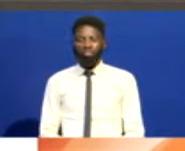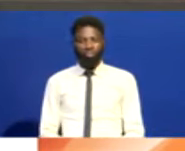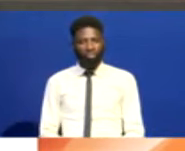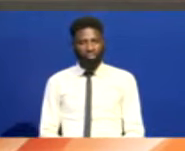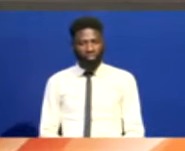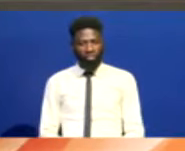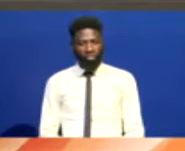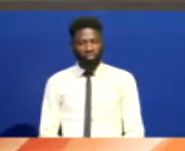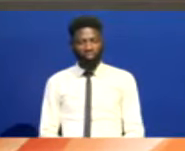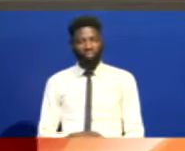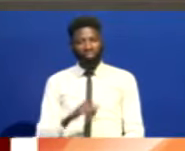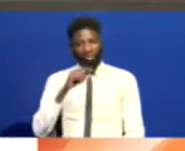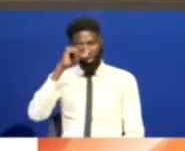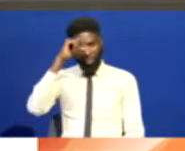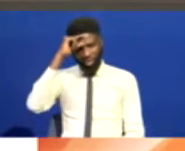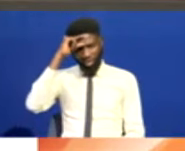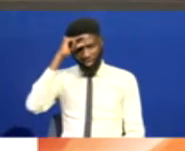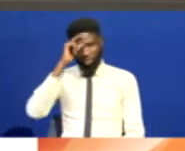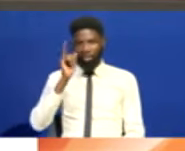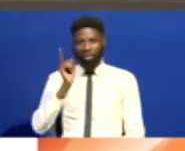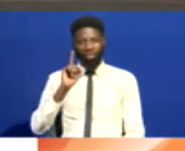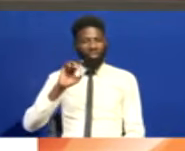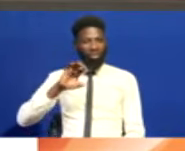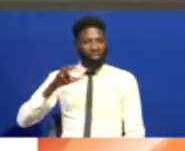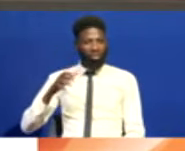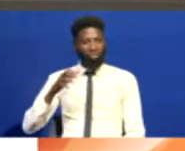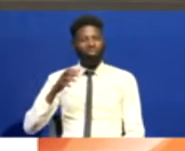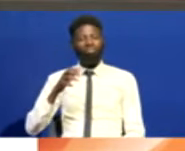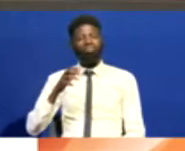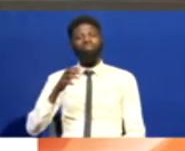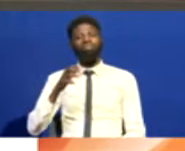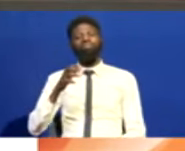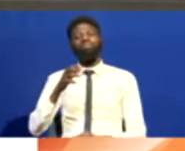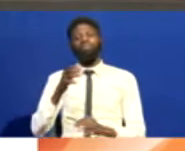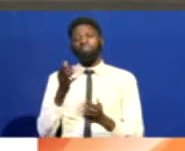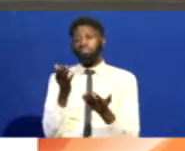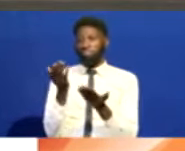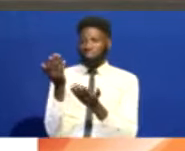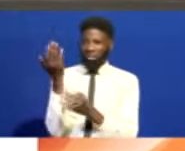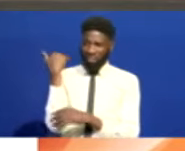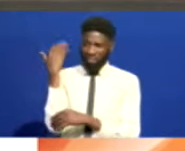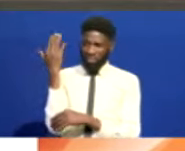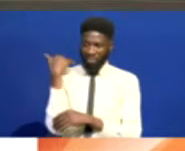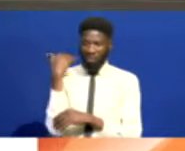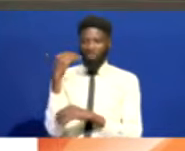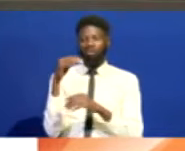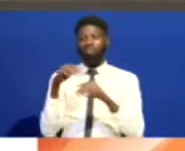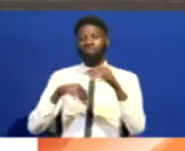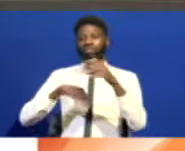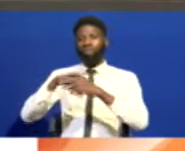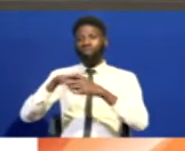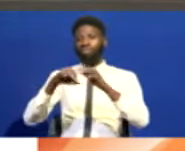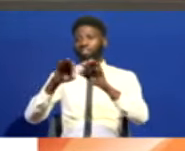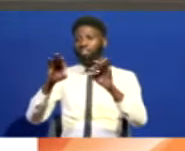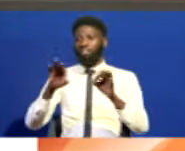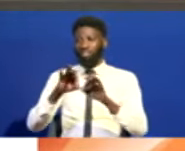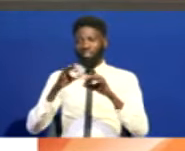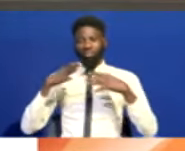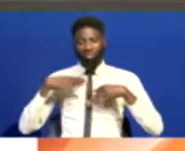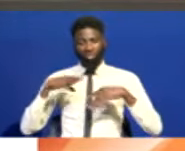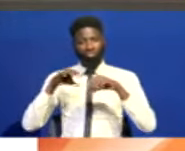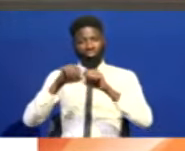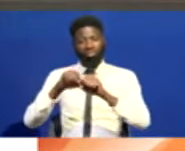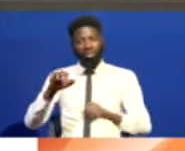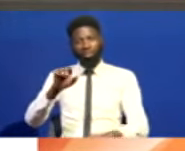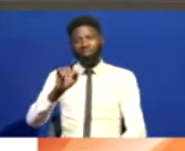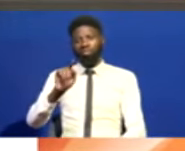Kwingineko ni kwamba serikali ya kaunti ya Nairobi imetwaa uwanja wa soka uliokuwa umenyakuliwa na watu binafsi katika eneo la Taasia